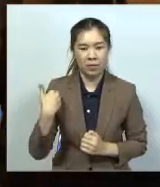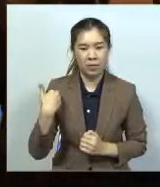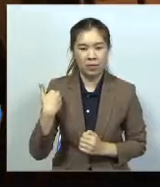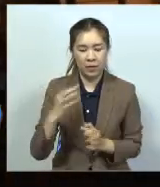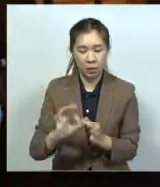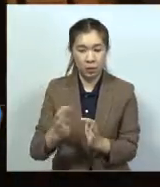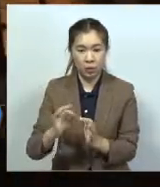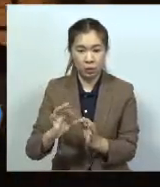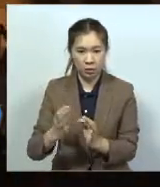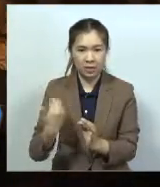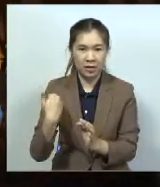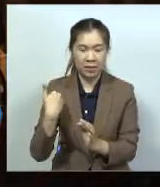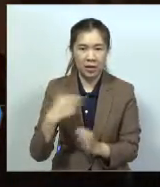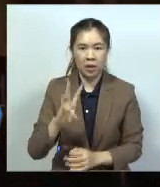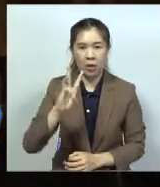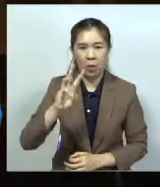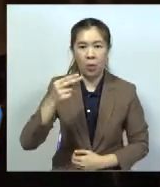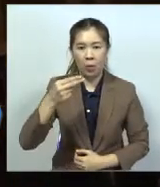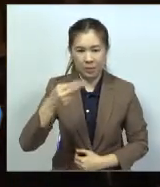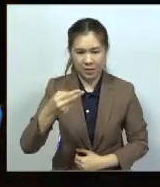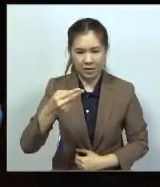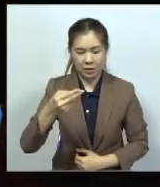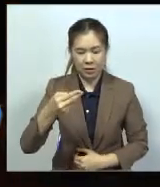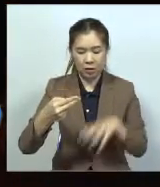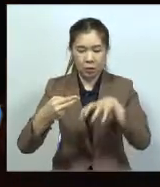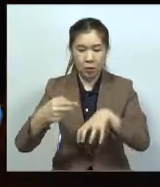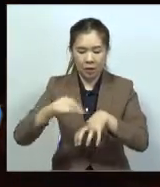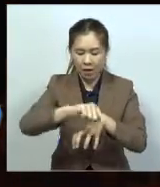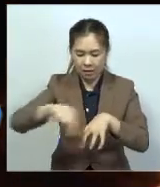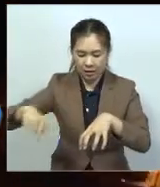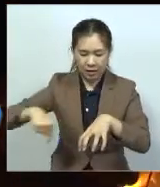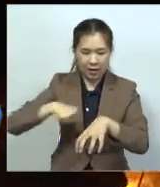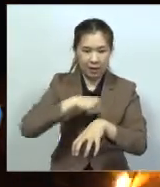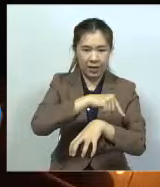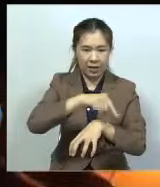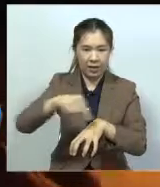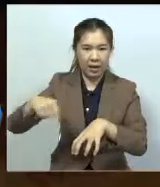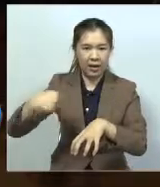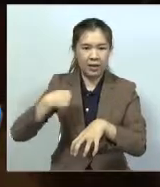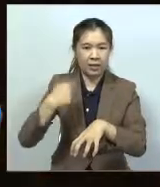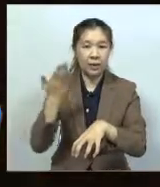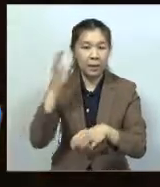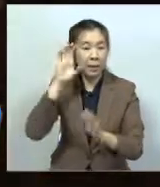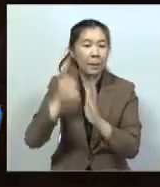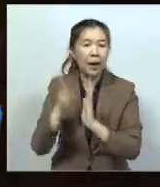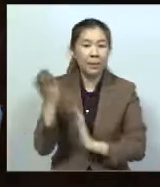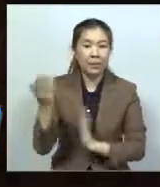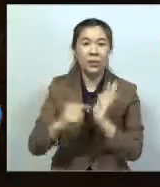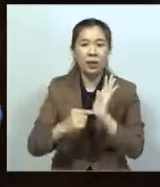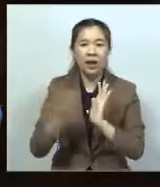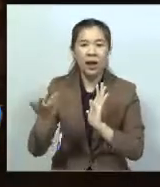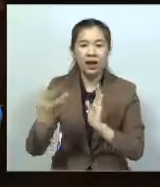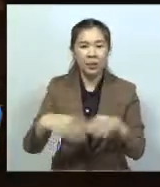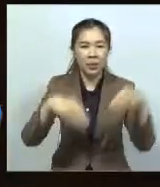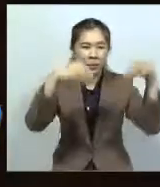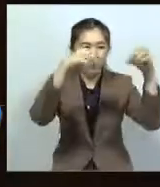า 60,000 ดวงแล้วรอบๆคูเมืองเชียงใหม่เนี่ยเขาก็จะนำปฏิทินต่างๆหรือว่าประทีปเนี่ยค่ะที่เราเห็นเนี่ยไปประดับต